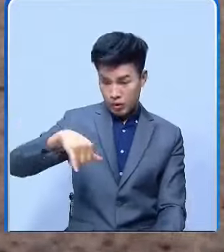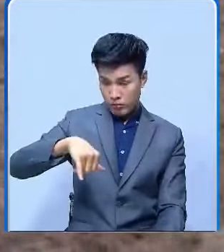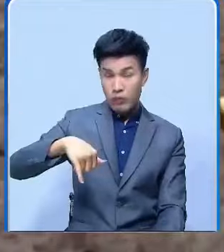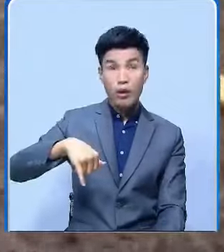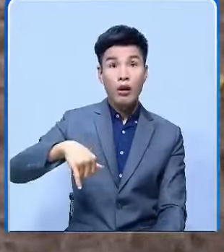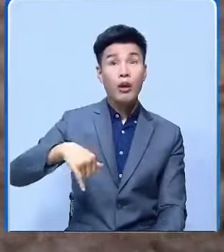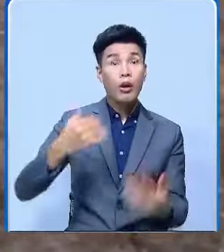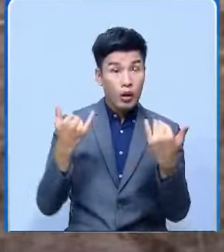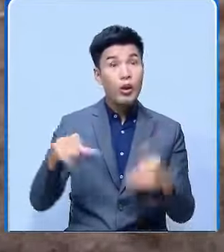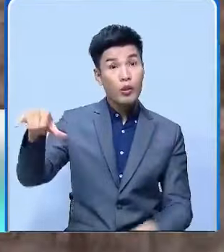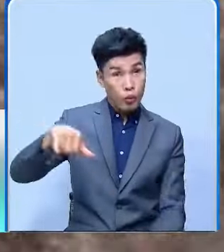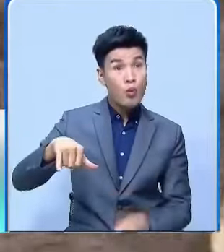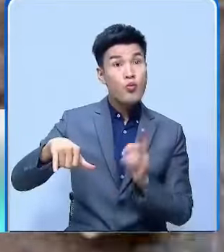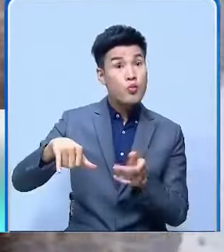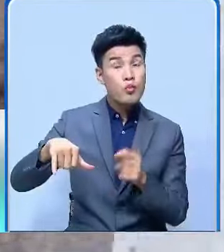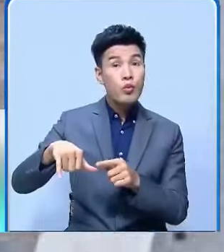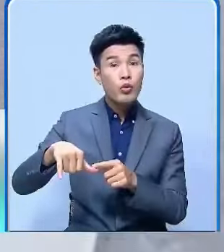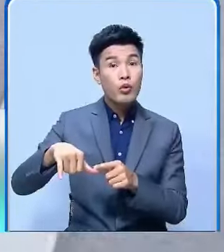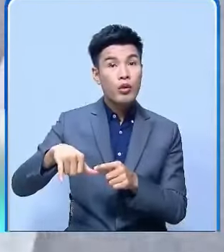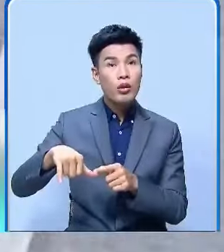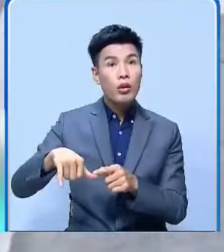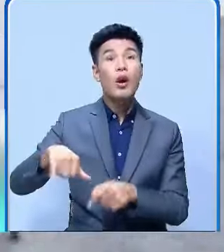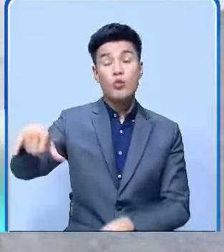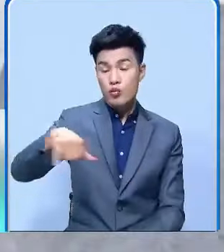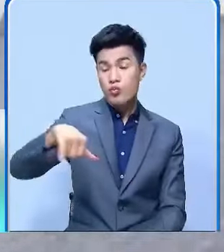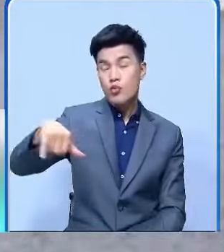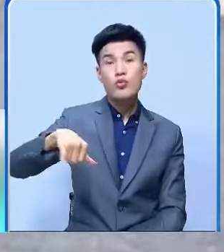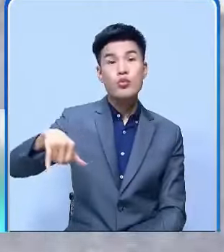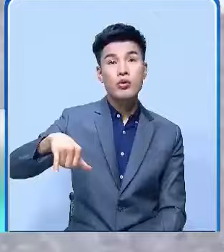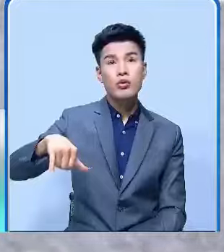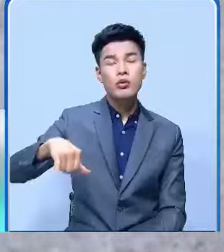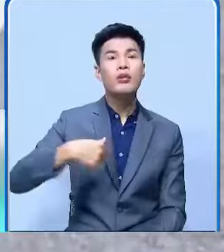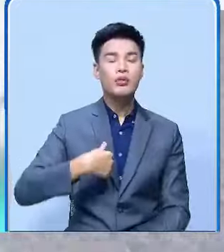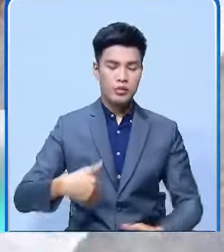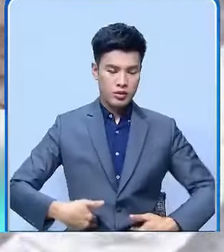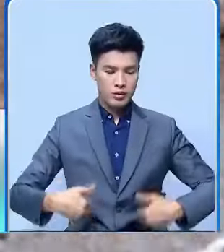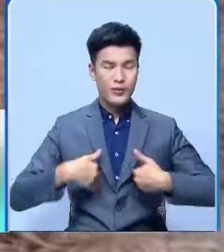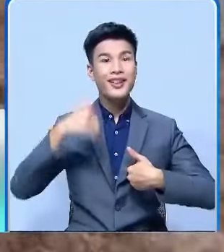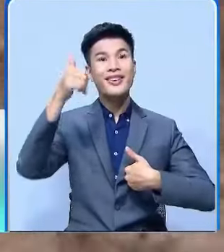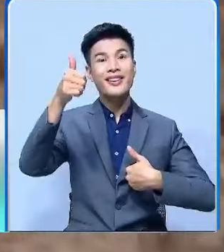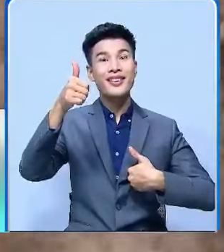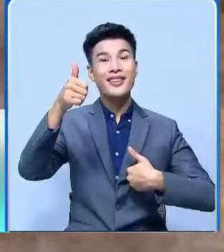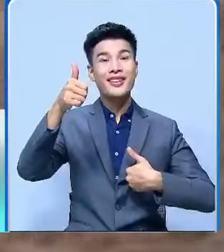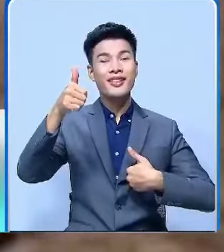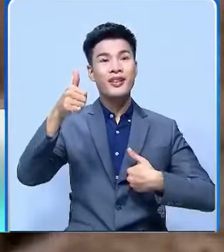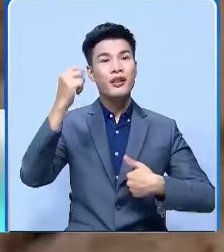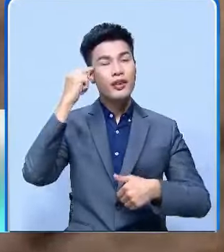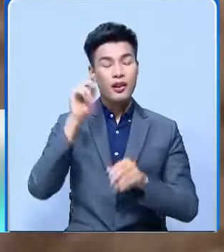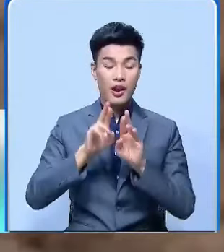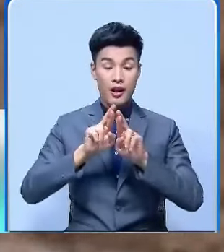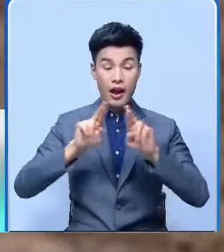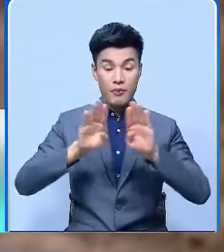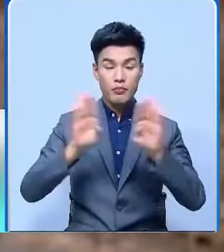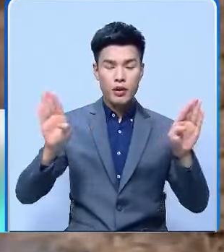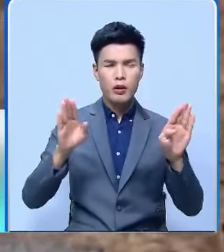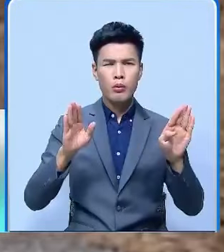ถึงทุกวันนี้ซึ่งพี่เขาบอกตั้งแต่บราวนี่มาอยู่ด้วยนะโอ้ชีวิตมันดีขึ้นจากเดิมนะโอ้ยเปิดร้านเนี่ยเกือบจะไ